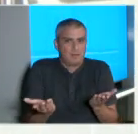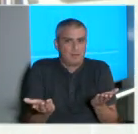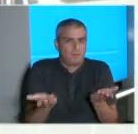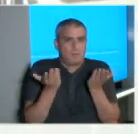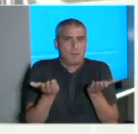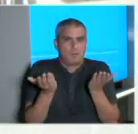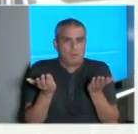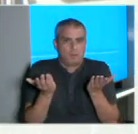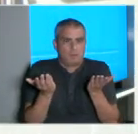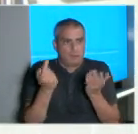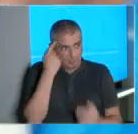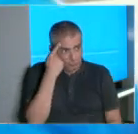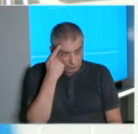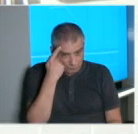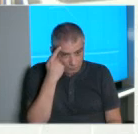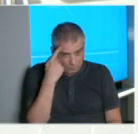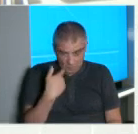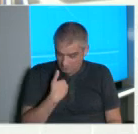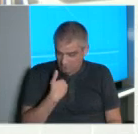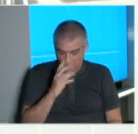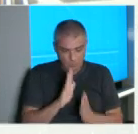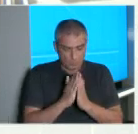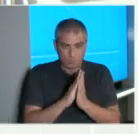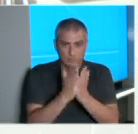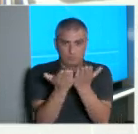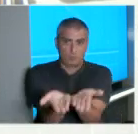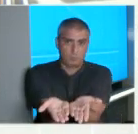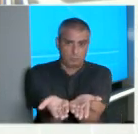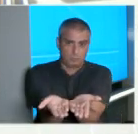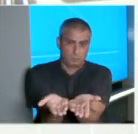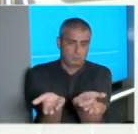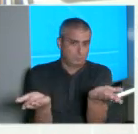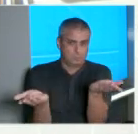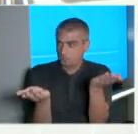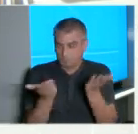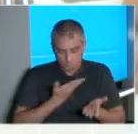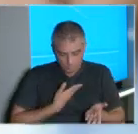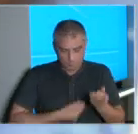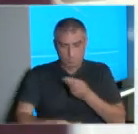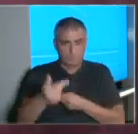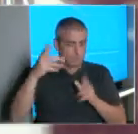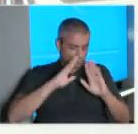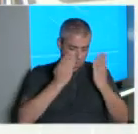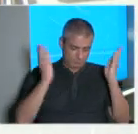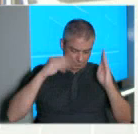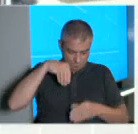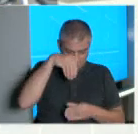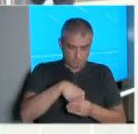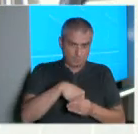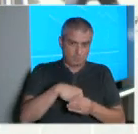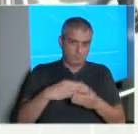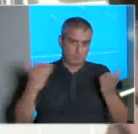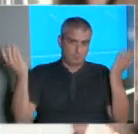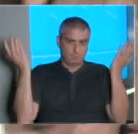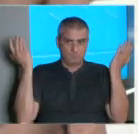מה? תחשוב, אכפת לי, אני בא, שם תעודת זהוי שלי, נותן, מקבל, מאחורי הפרגות, ואני, מה